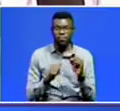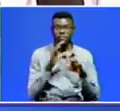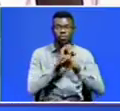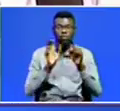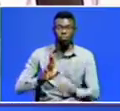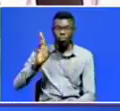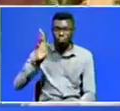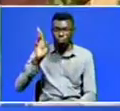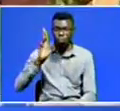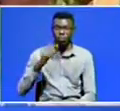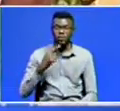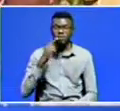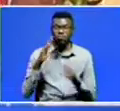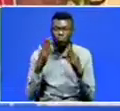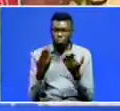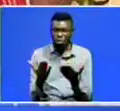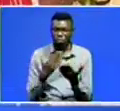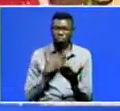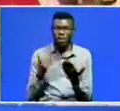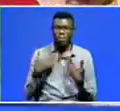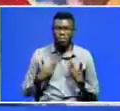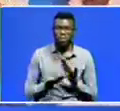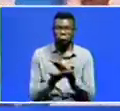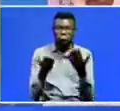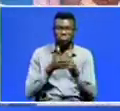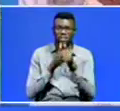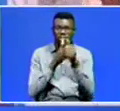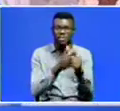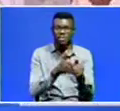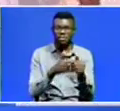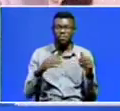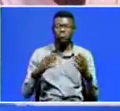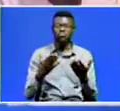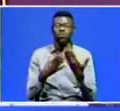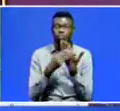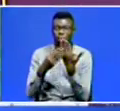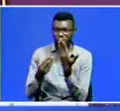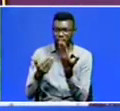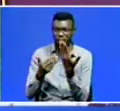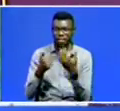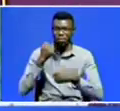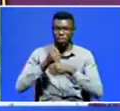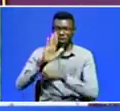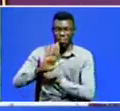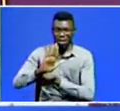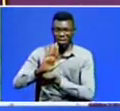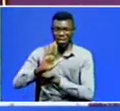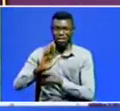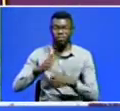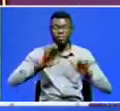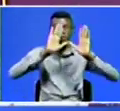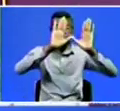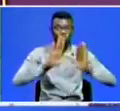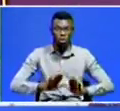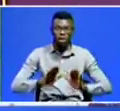alimwomboleza marehemu akiwataka viongozi kuiga sifa zake nzuri kwa manufaa ya taifa la Kenya. It is important